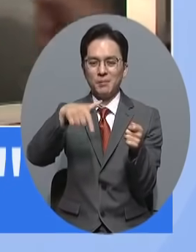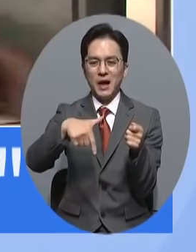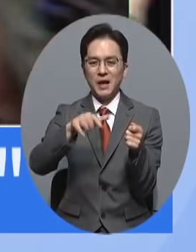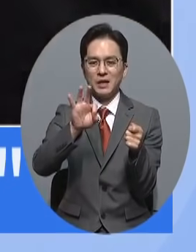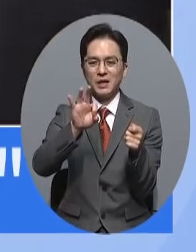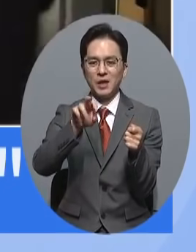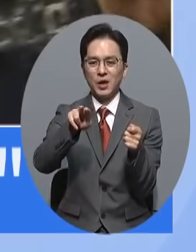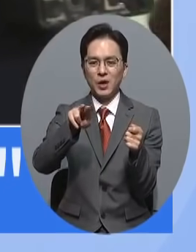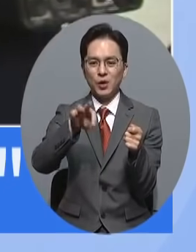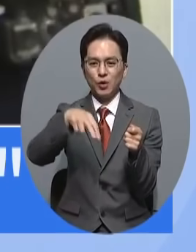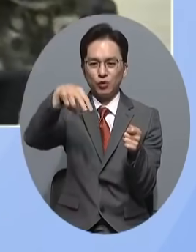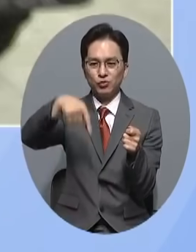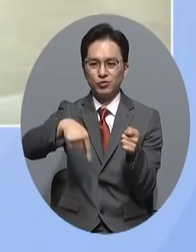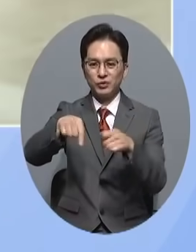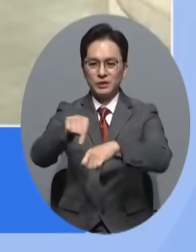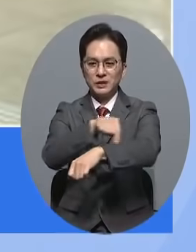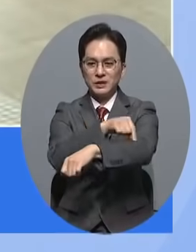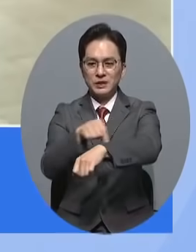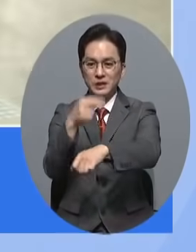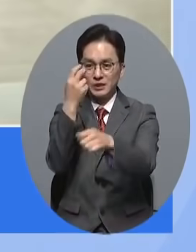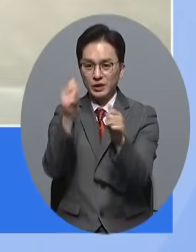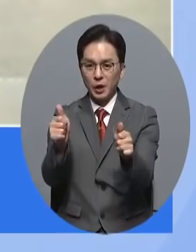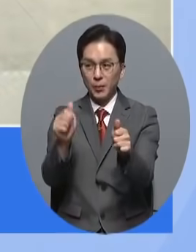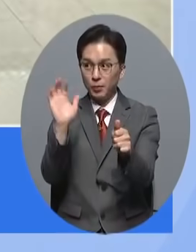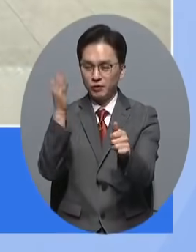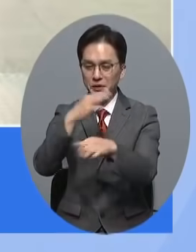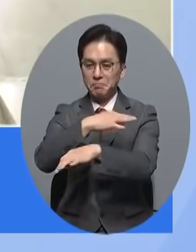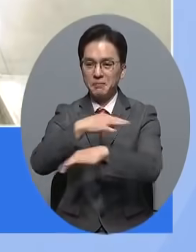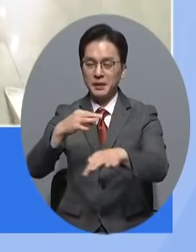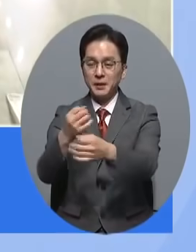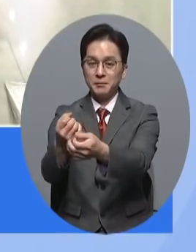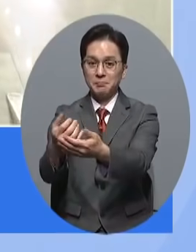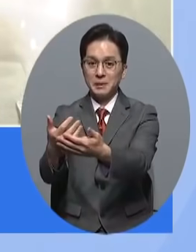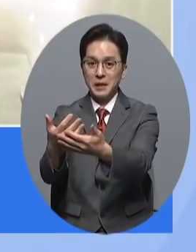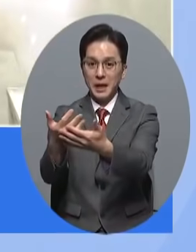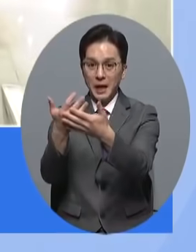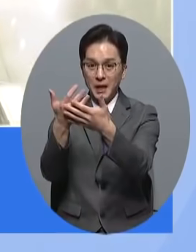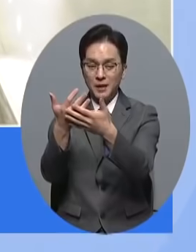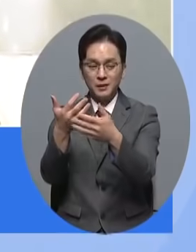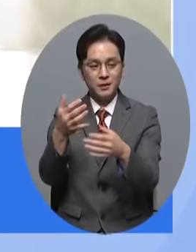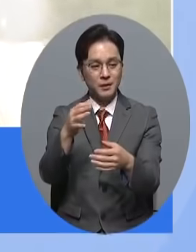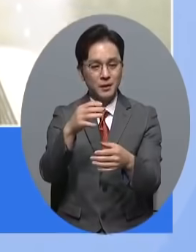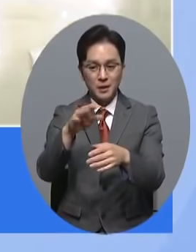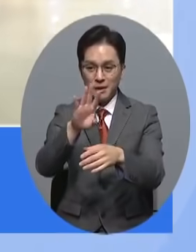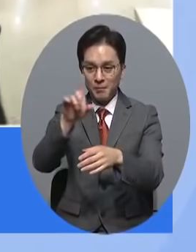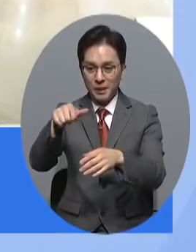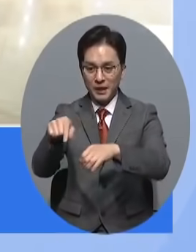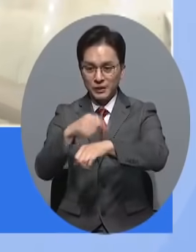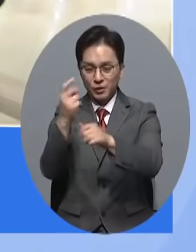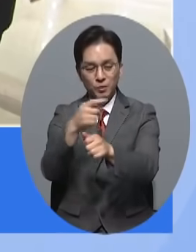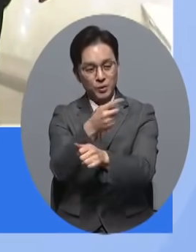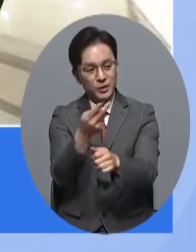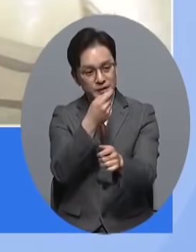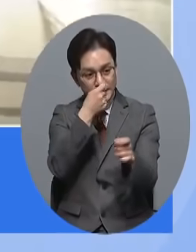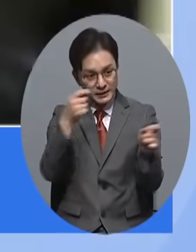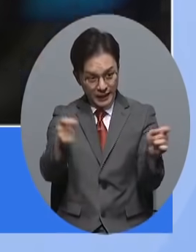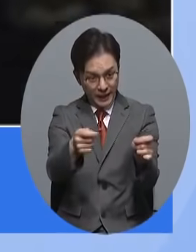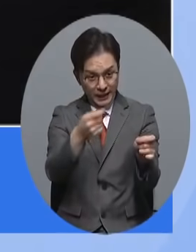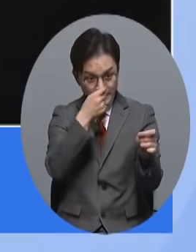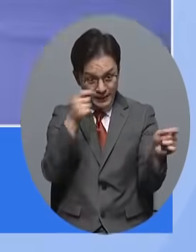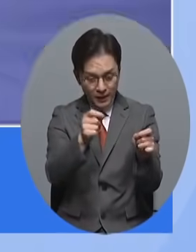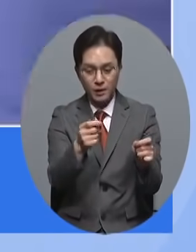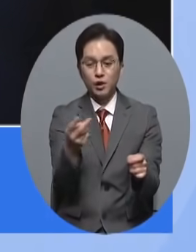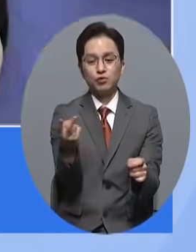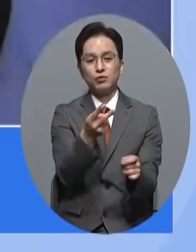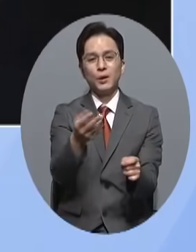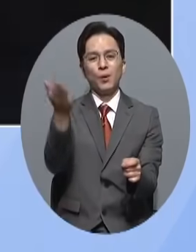얘기하면서 TK 지지층에 저는 어떤 그 지지를 호소하는 그런 전략으로 읽혀졌습니다. 그러니까 박영수 특검과 윤석열 후보를 공격하면서 본인이